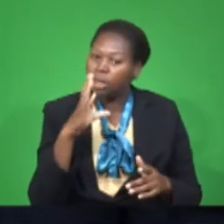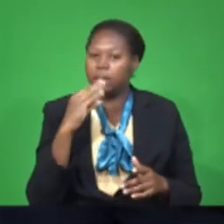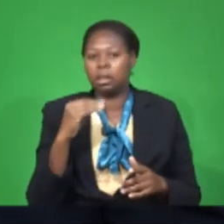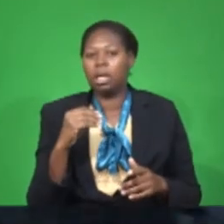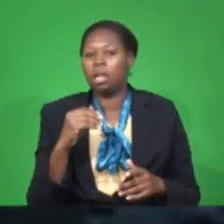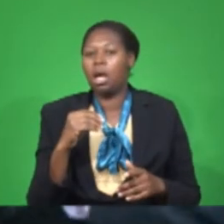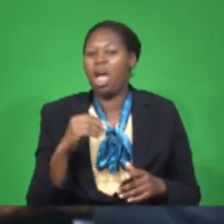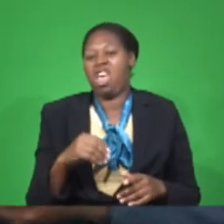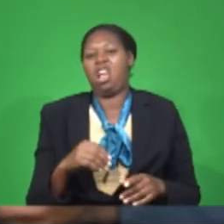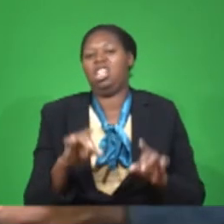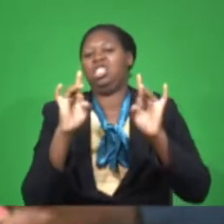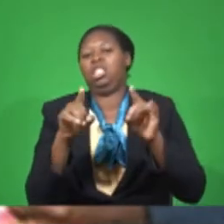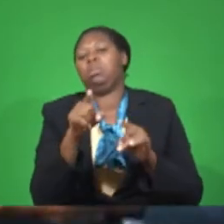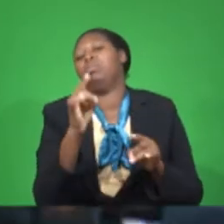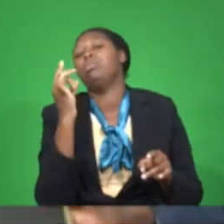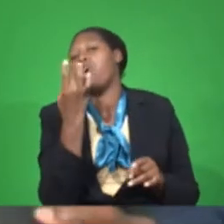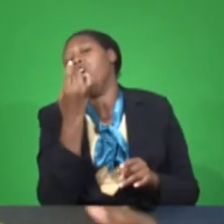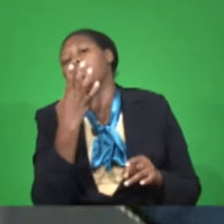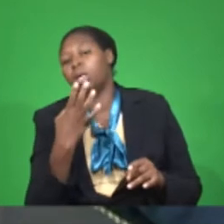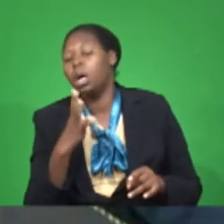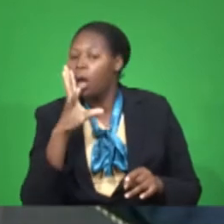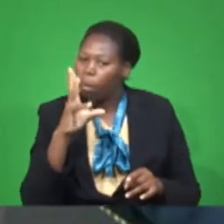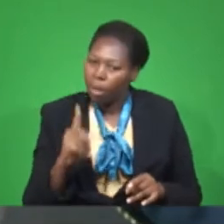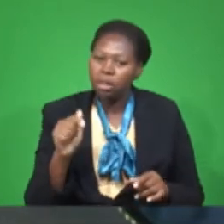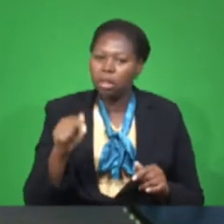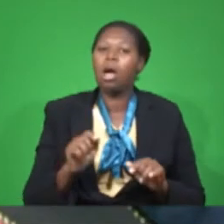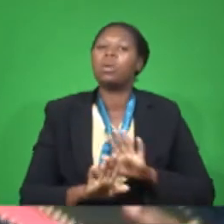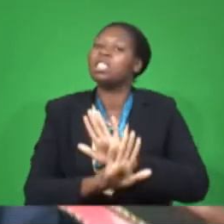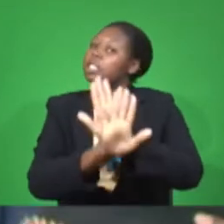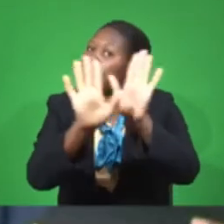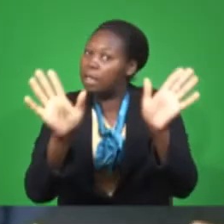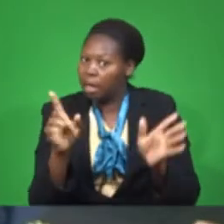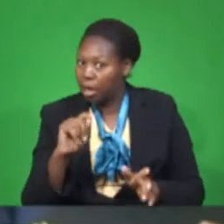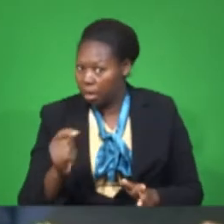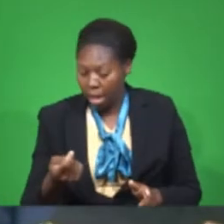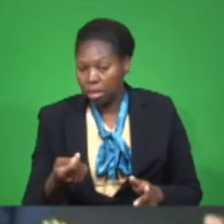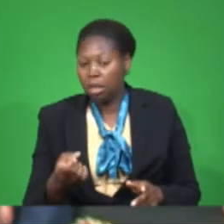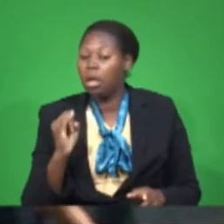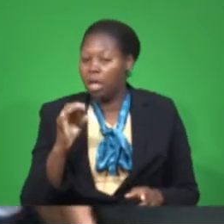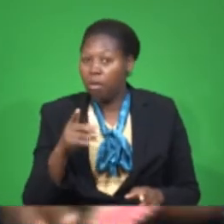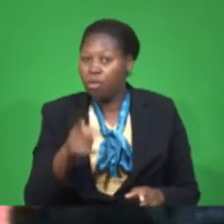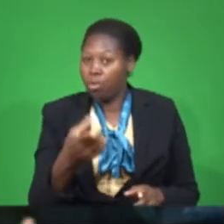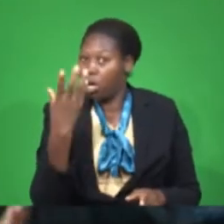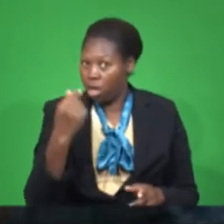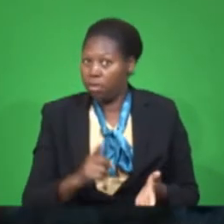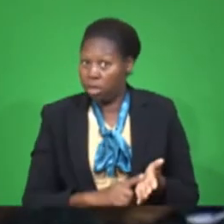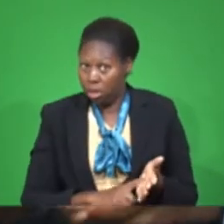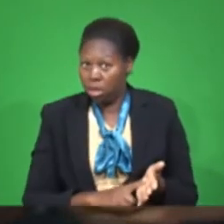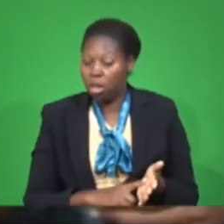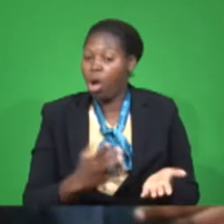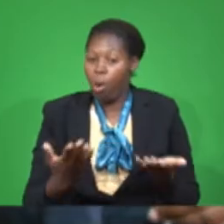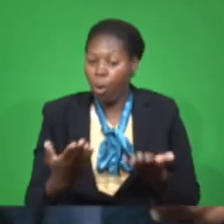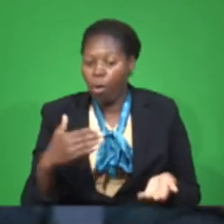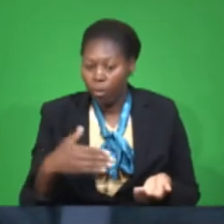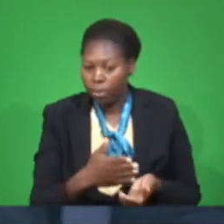but imi muri kuburitsa pachena kuti nehunhu hwatomboitika humunhu akadake kuchechuka right anouya kuponesa alright